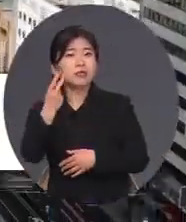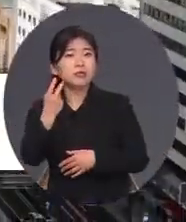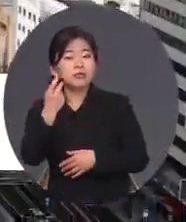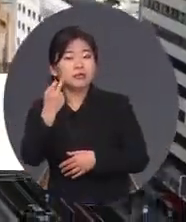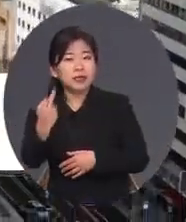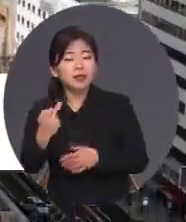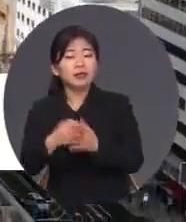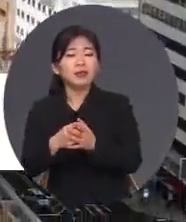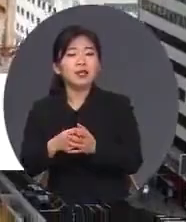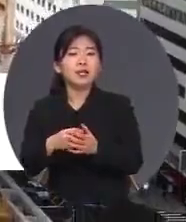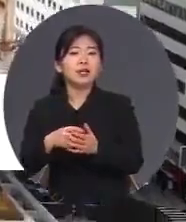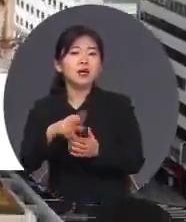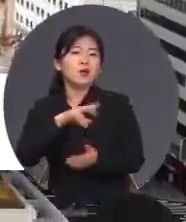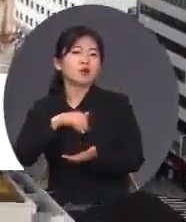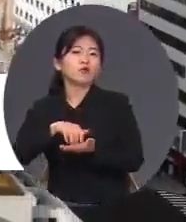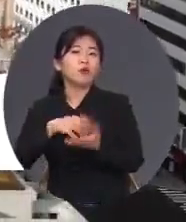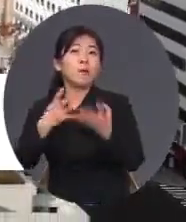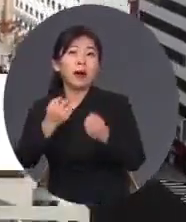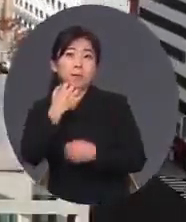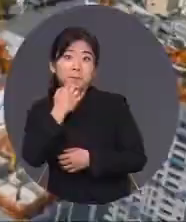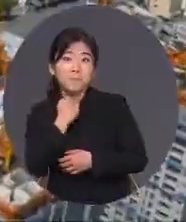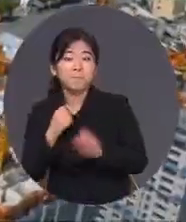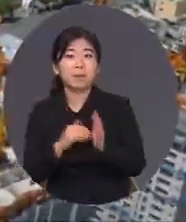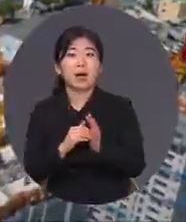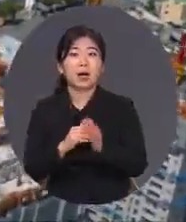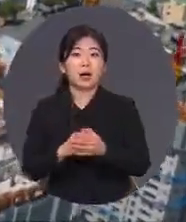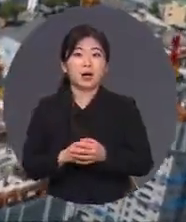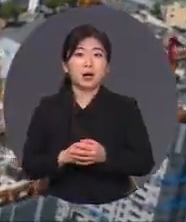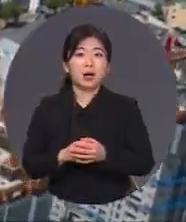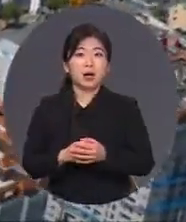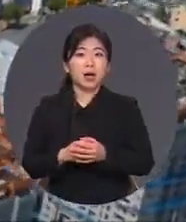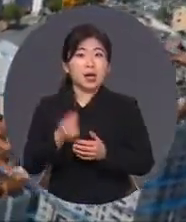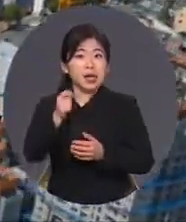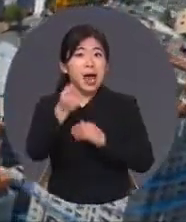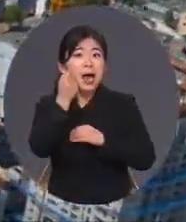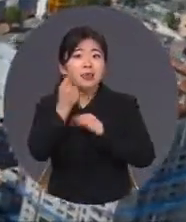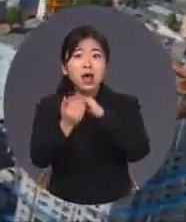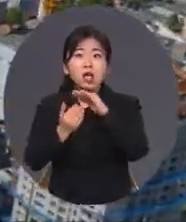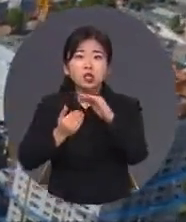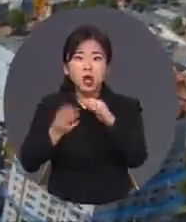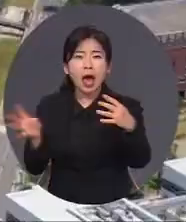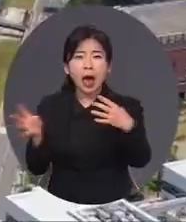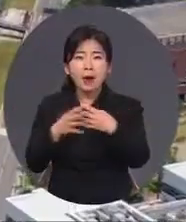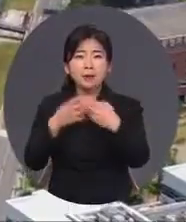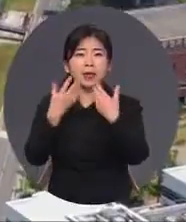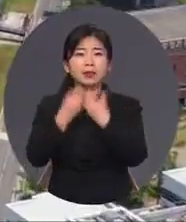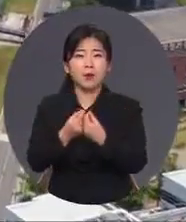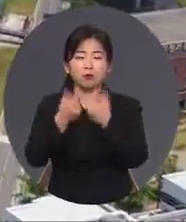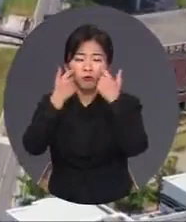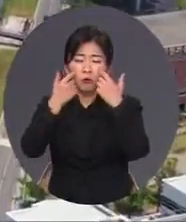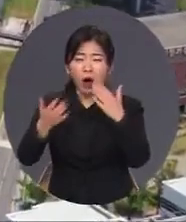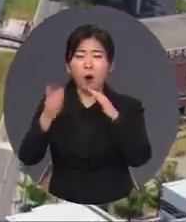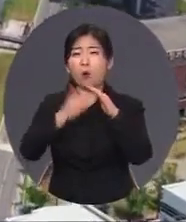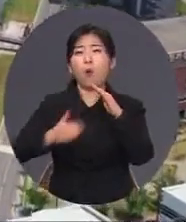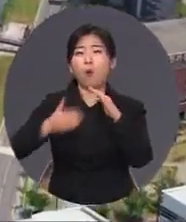실리를 챙길 수 있다는 해석이 나옵니다. 약 한 달 전 도출된 합의안을 문서로 확인한 것으로